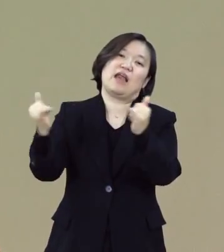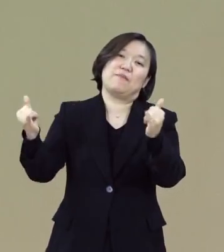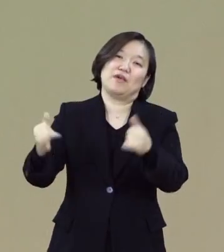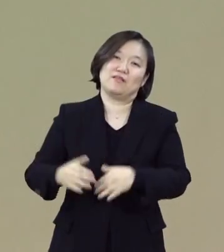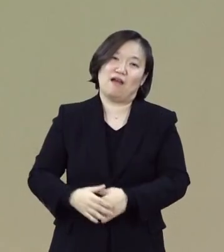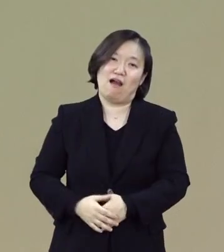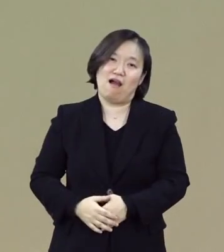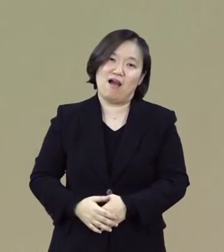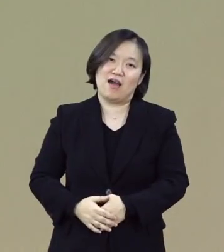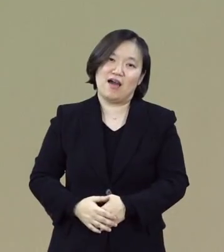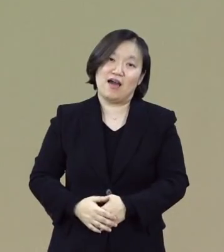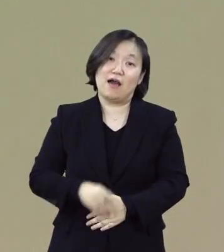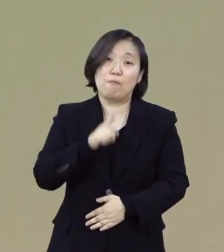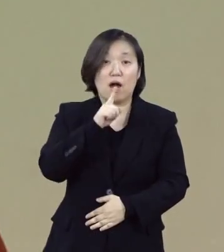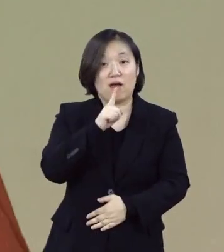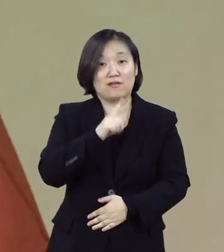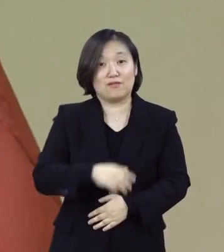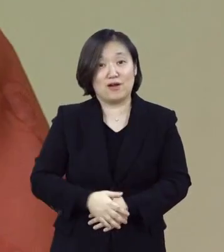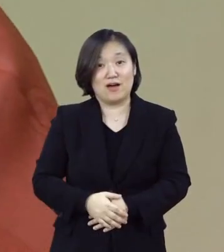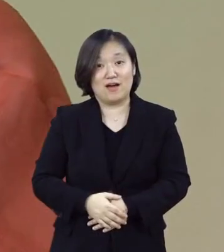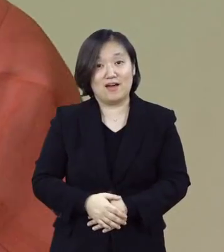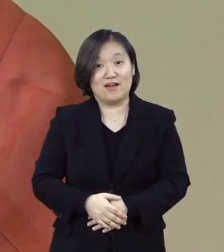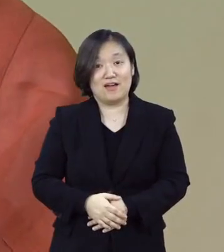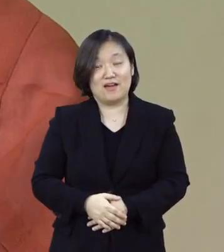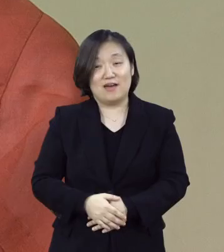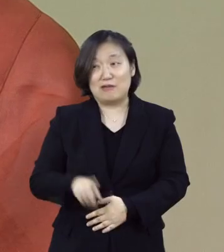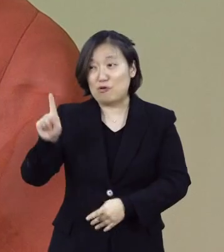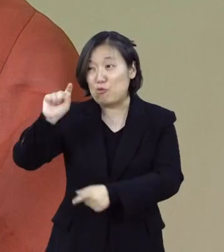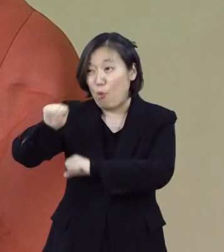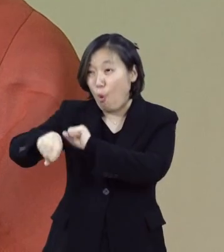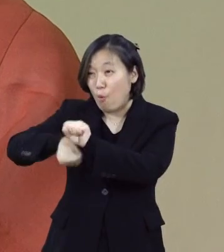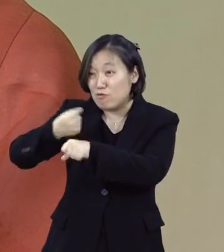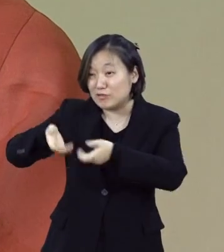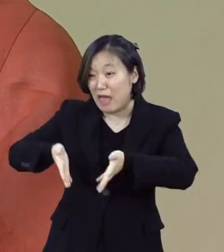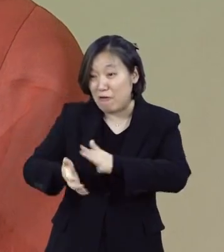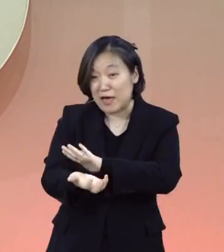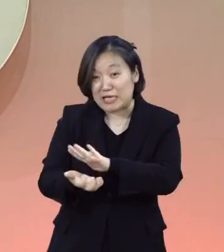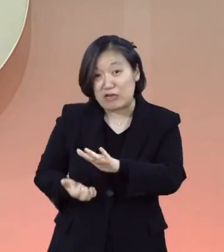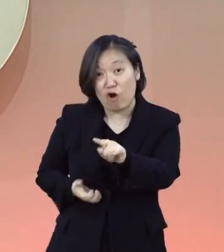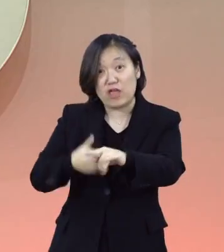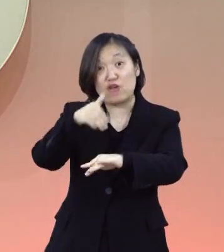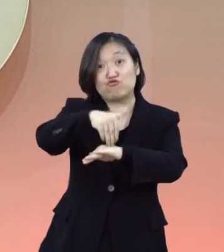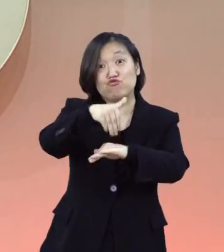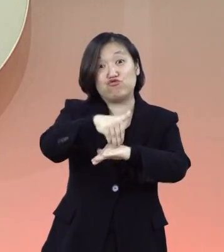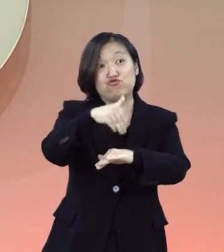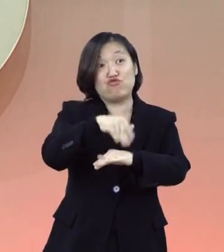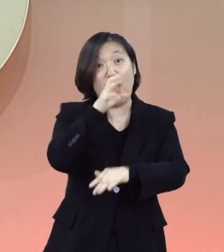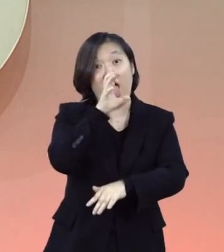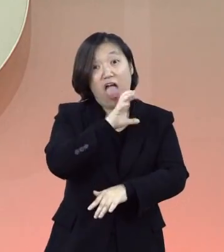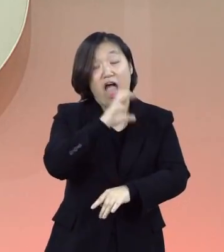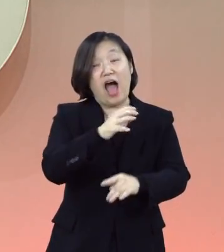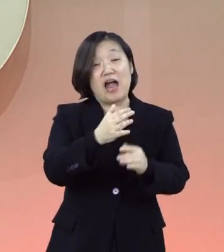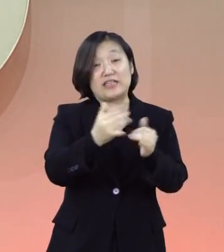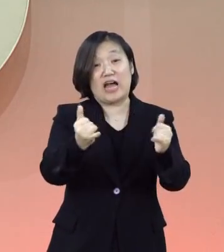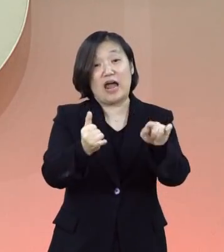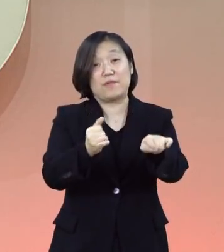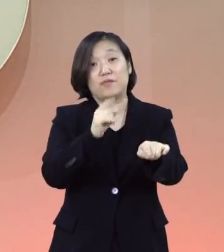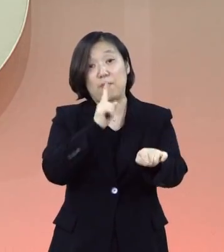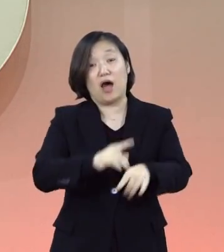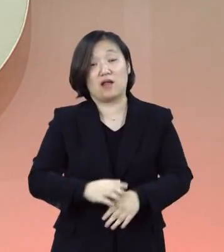수행자였다, 수도승이었다 라고 이야기를 하십니다. 비구스님들이 깜짝